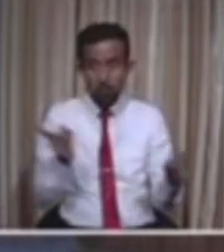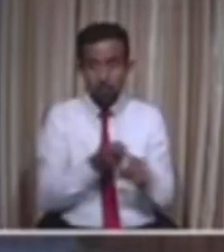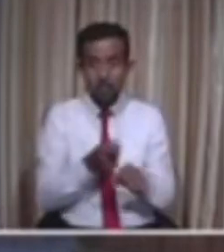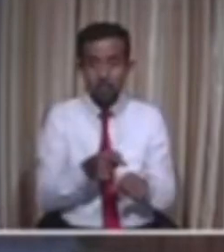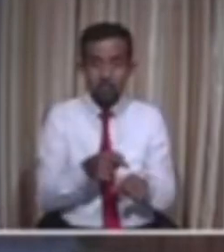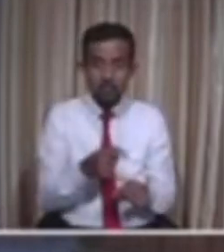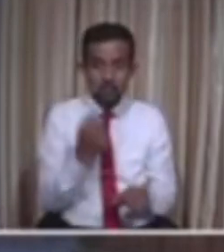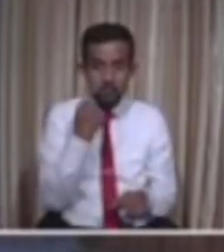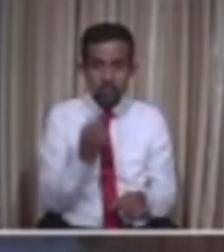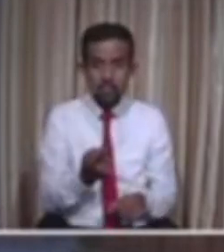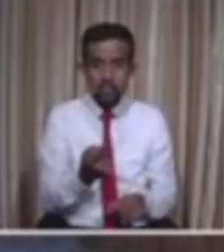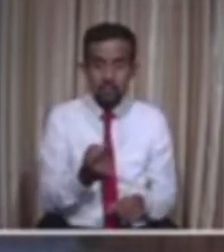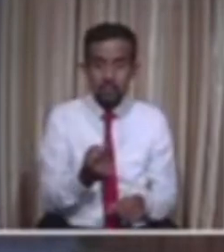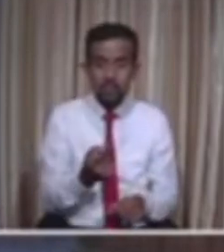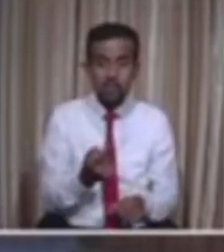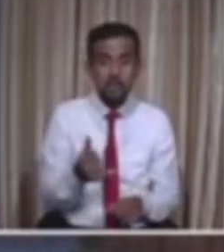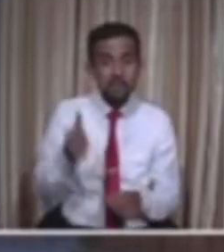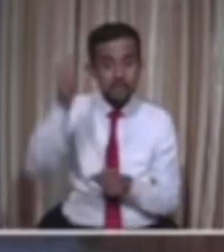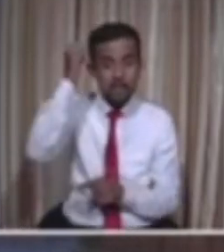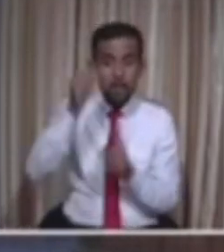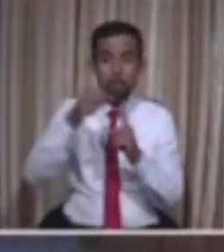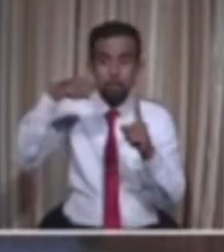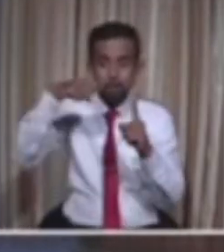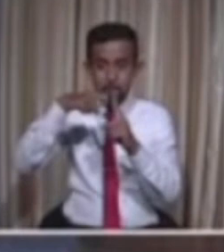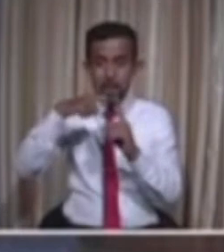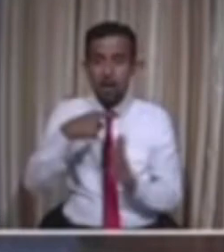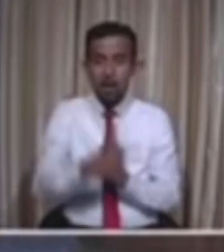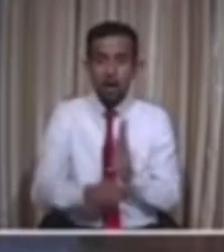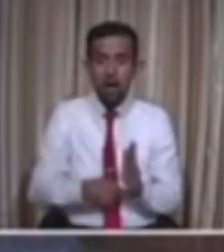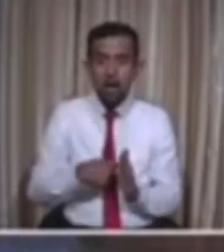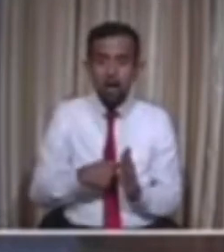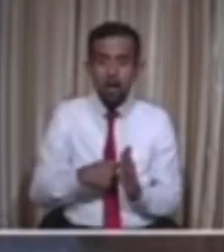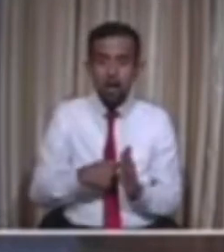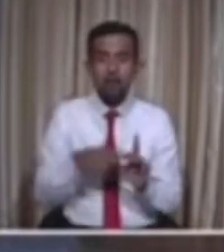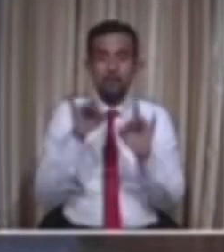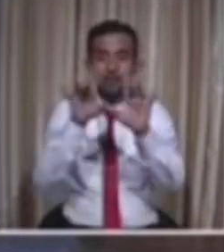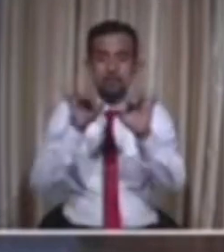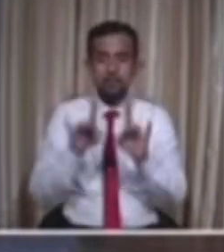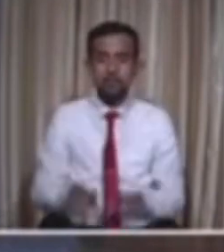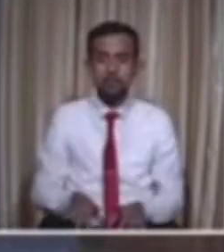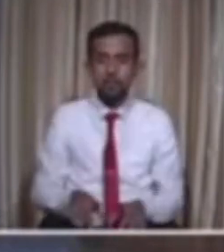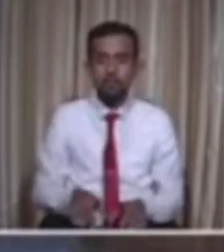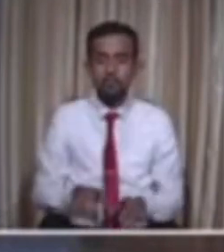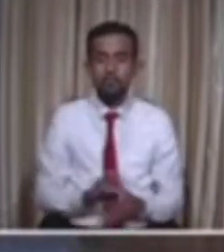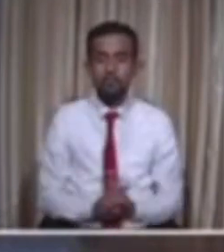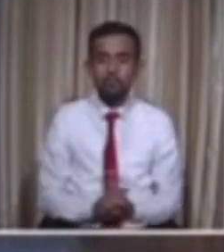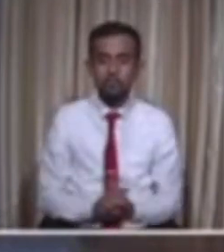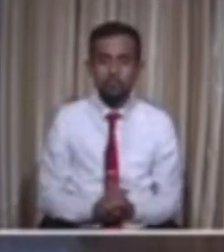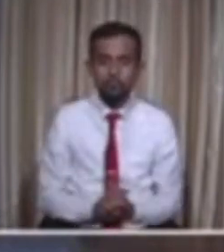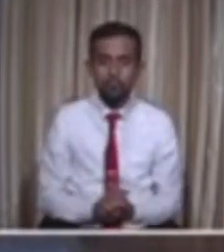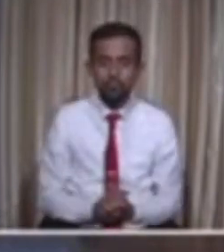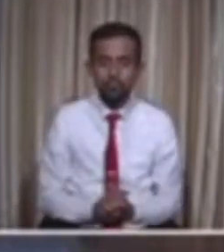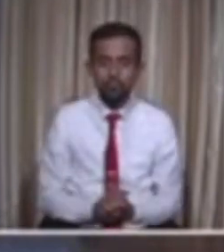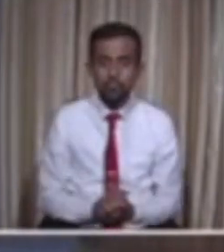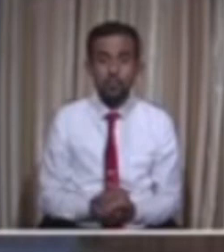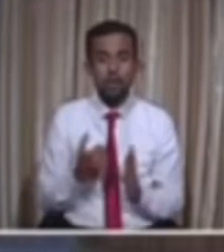විදිය දැක්කම එදා පකිස්තානයේ වෙච්ච එකත් ලංකාවේ වෙච්ච එකත් වෙනසක් නැහැ කියන කාරණේ මේ අවස්ථාවේ ප්‍රකාශ කරන්න ඕනේ ඒ නිසා